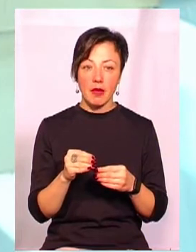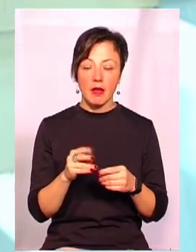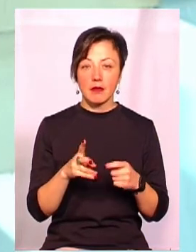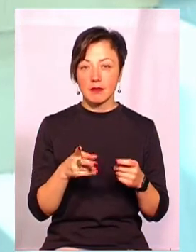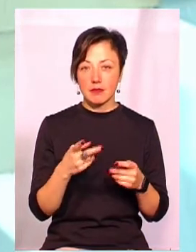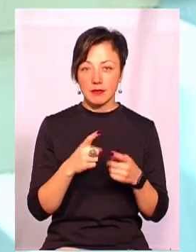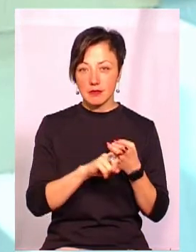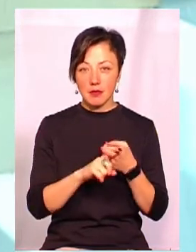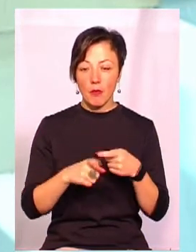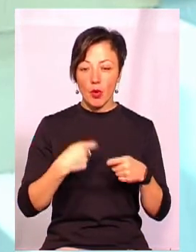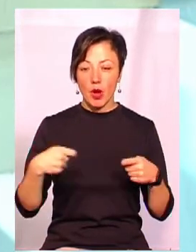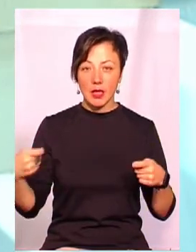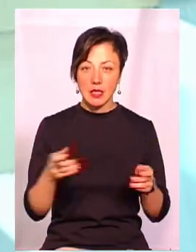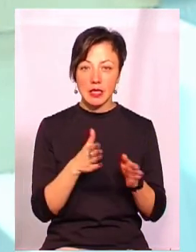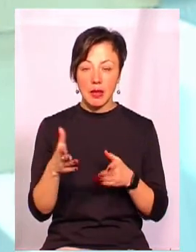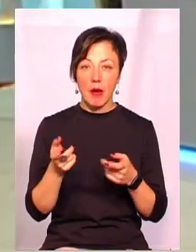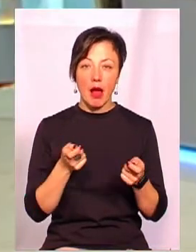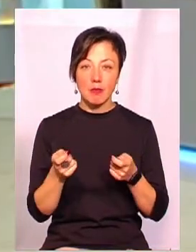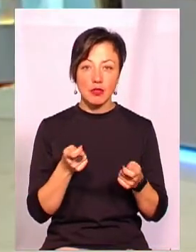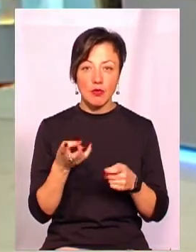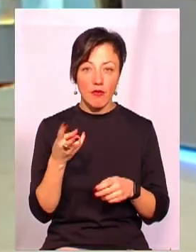бюрократичній системі адміністрування. Тому що